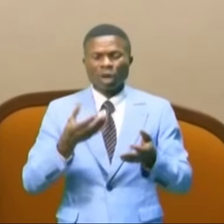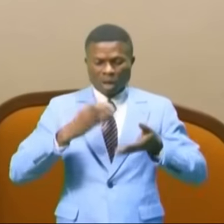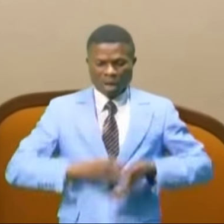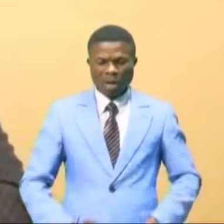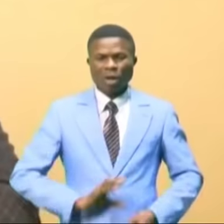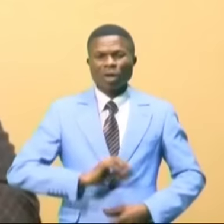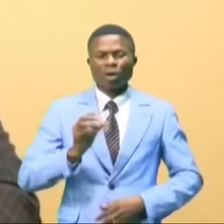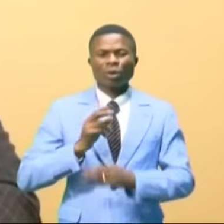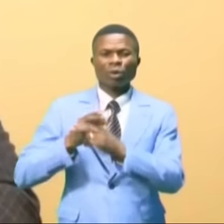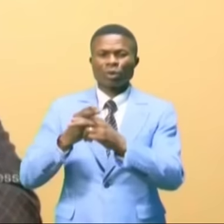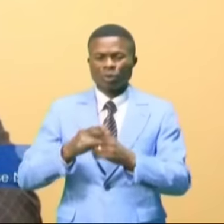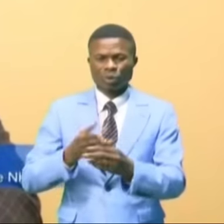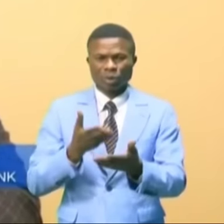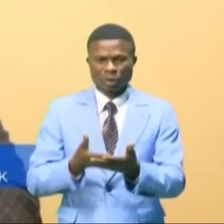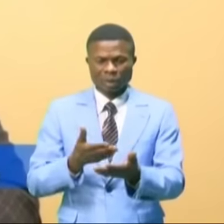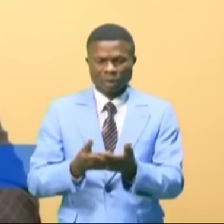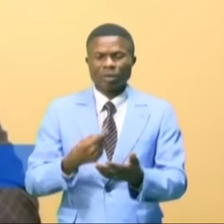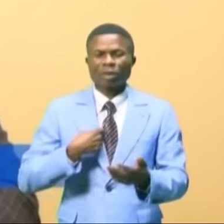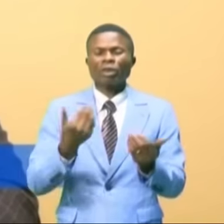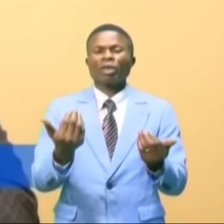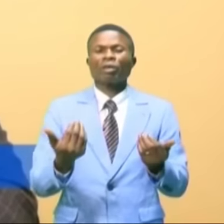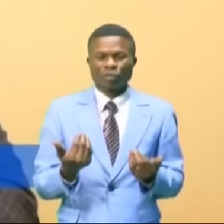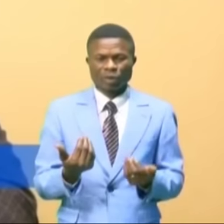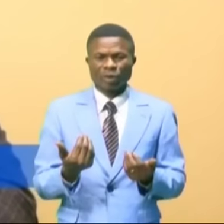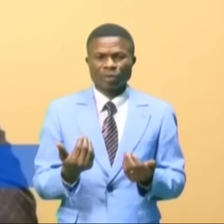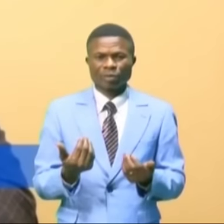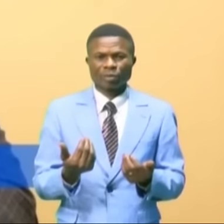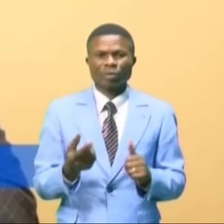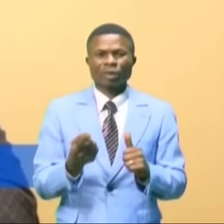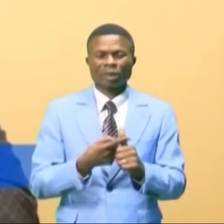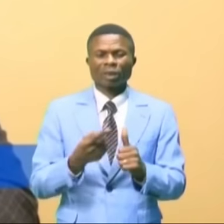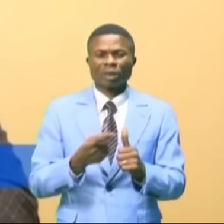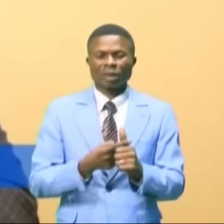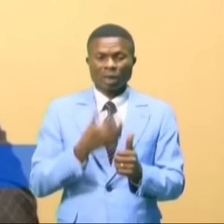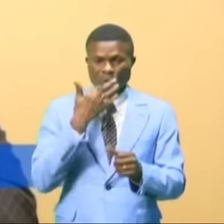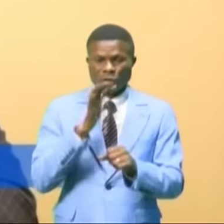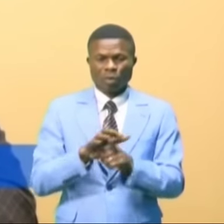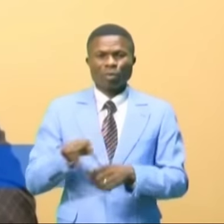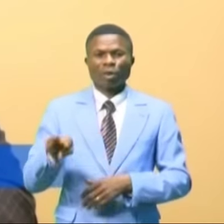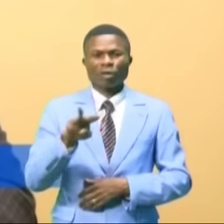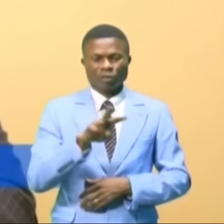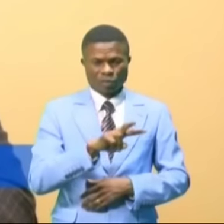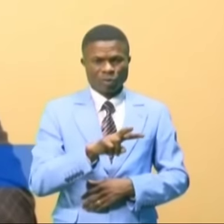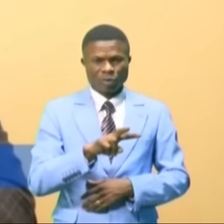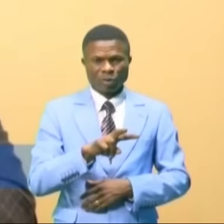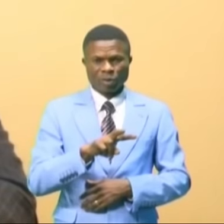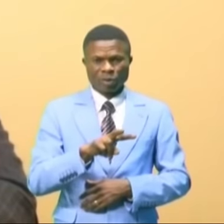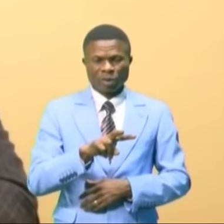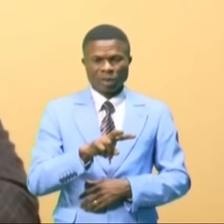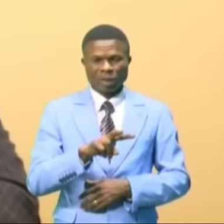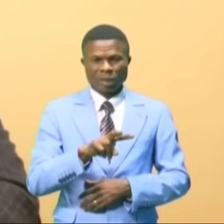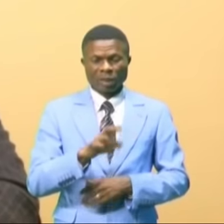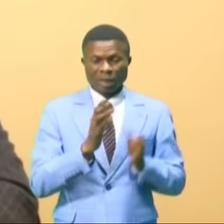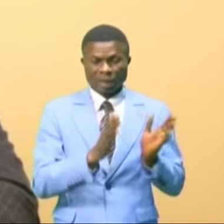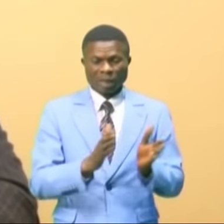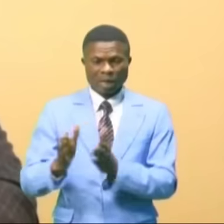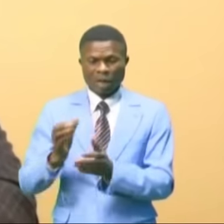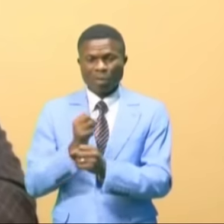sécurisé. Je voudrais vous rassurer de la